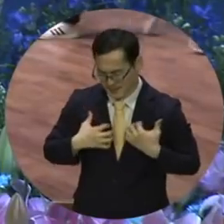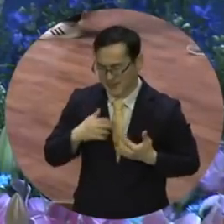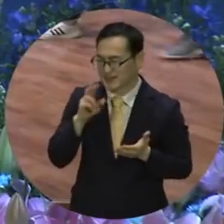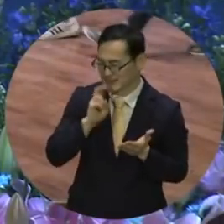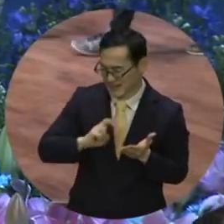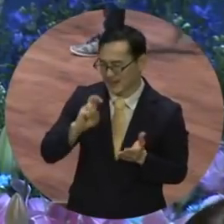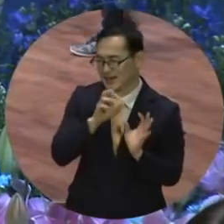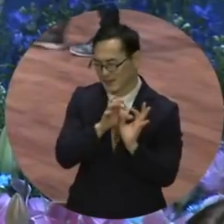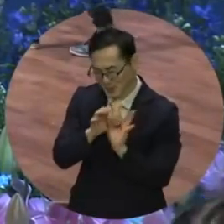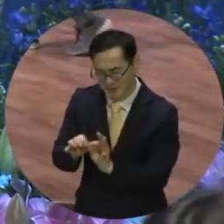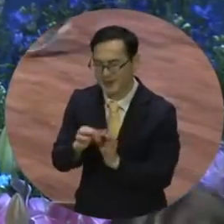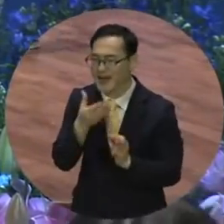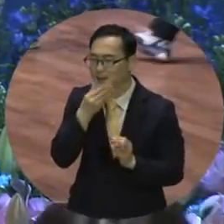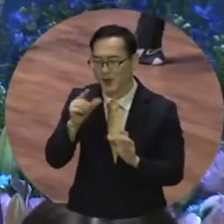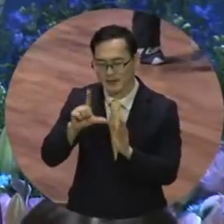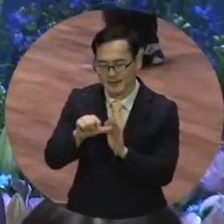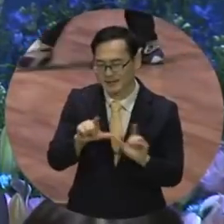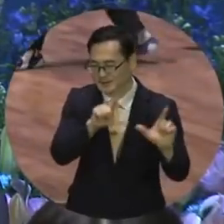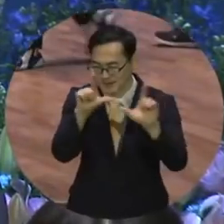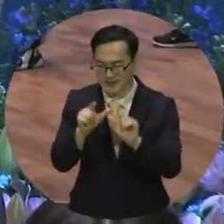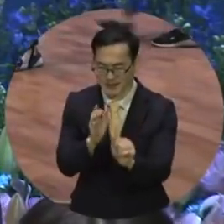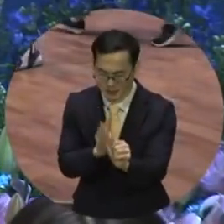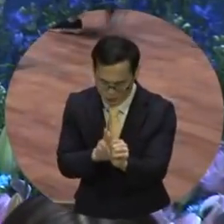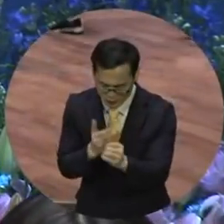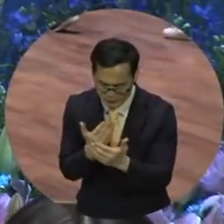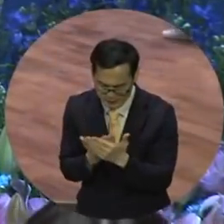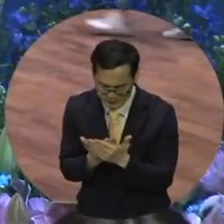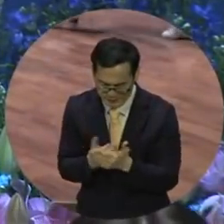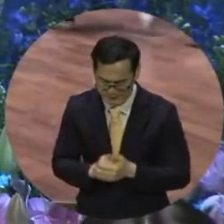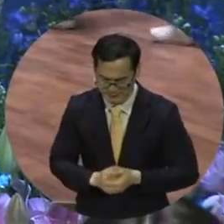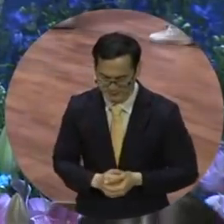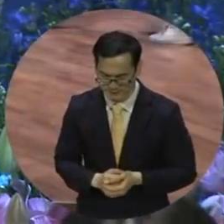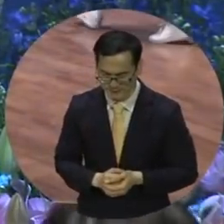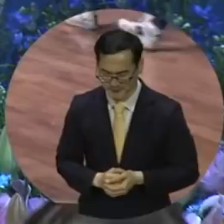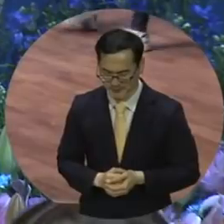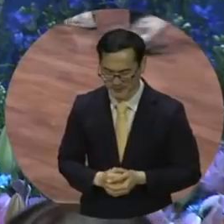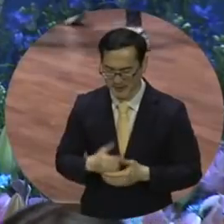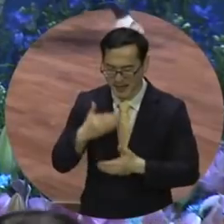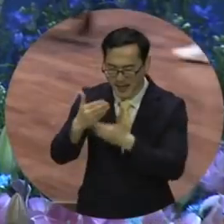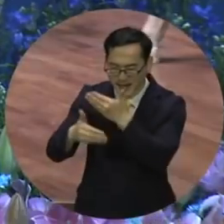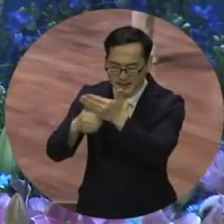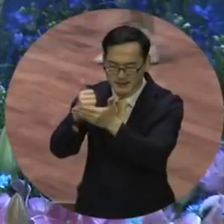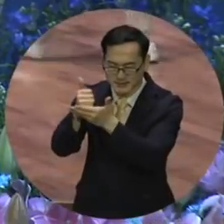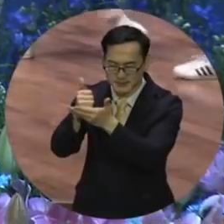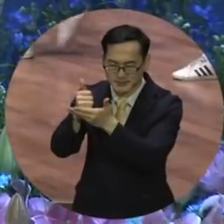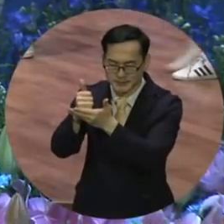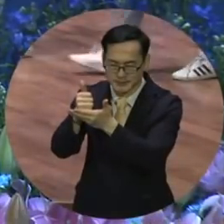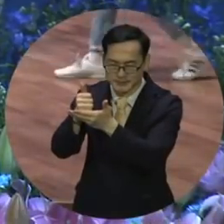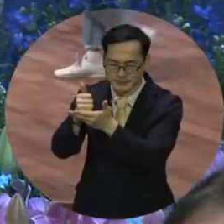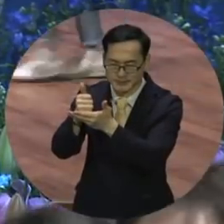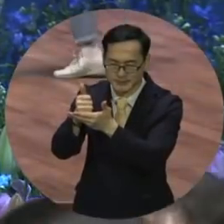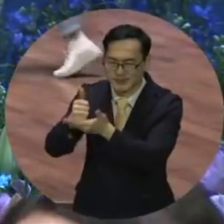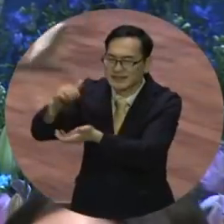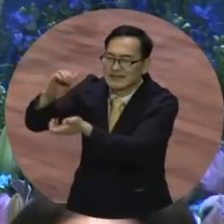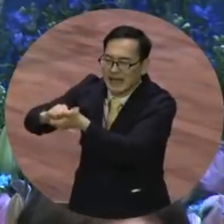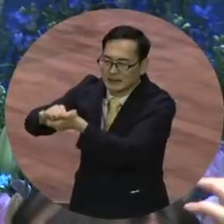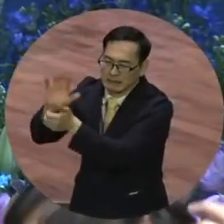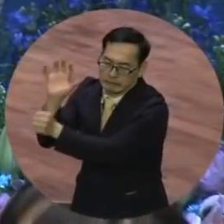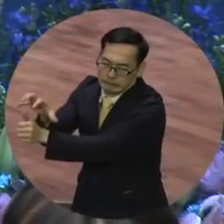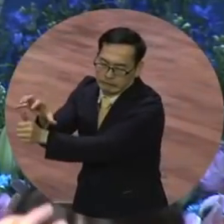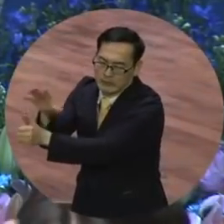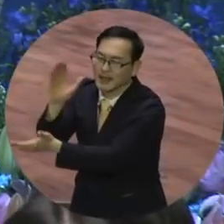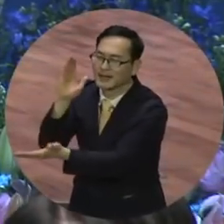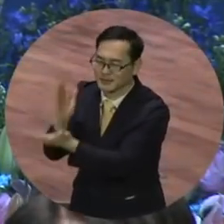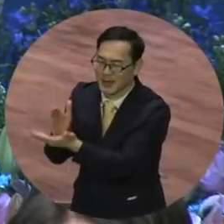하여 주옵소서. 성장하는 믿음이 있게 하여 주옵소서. 하나님을 너무나 작게 그렇게